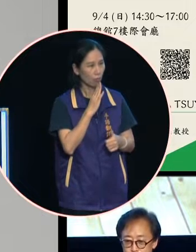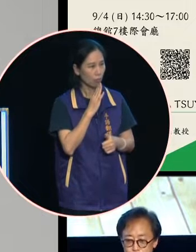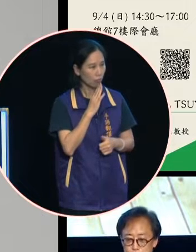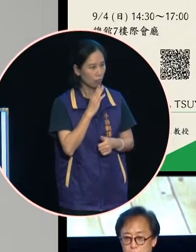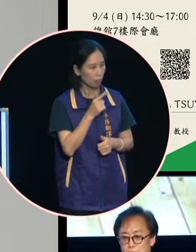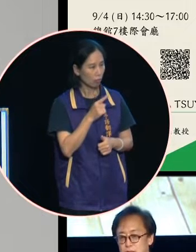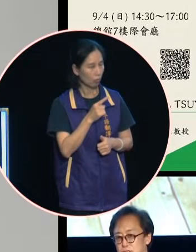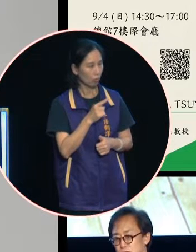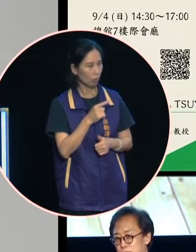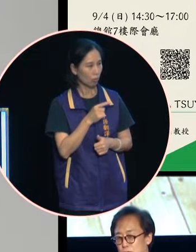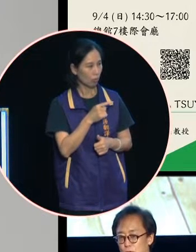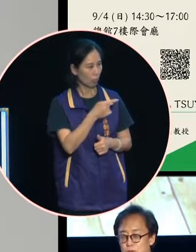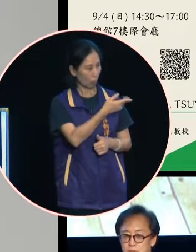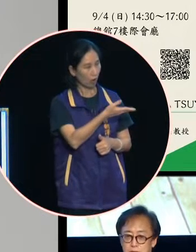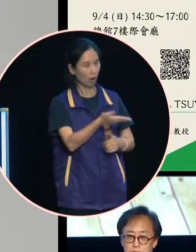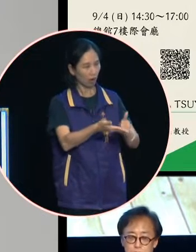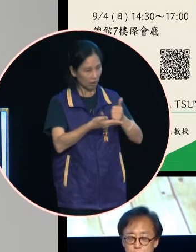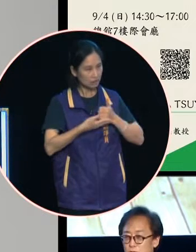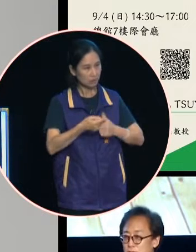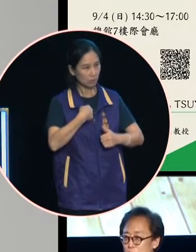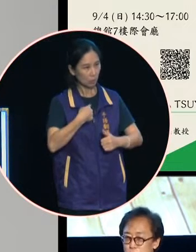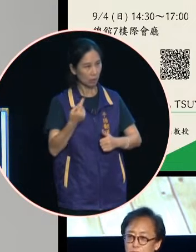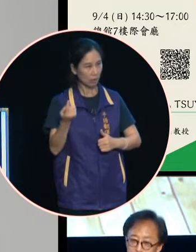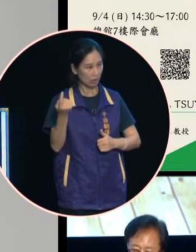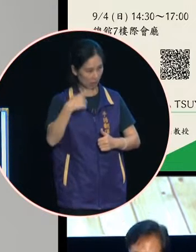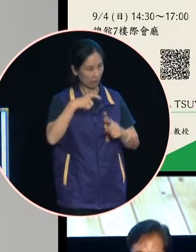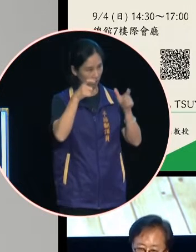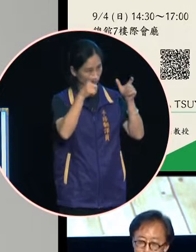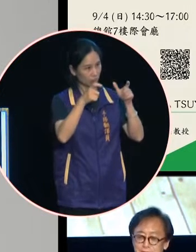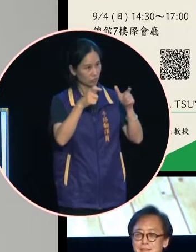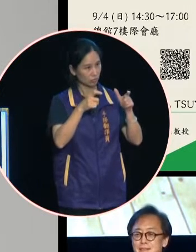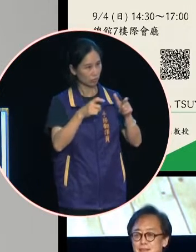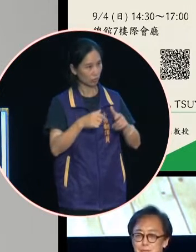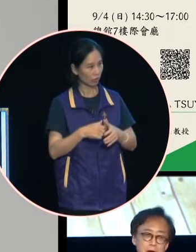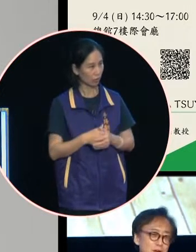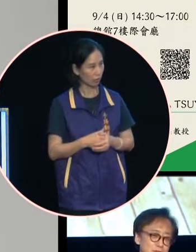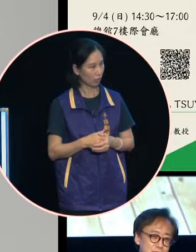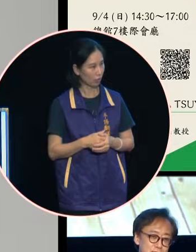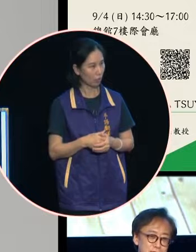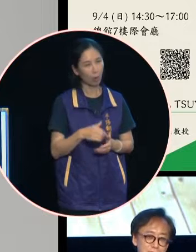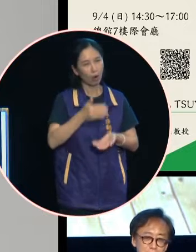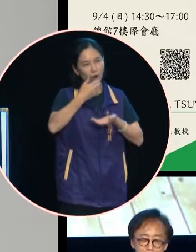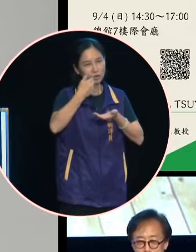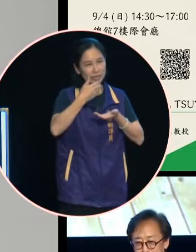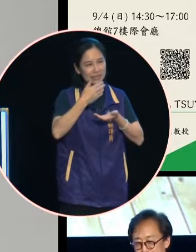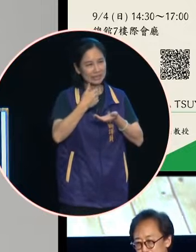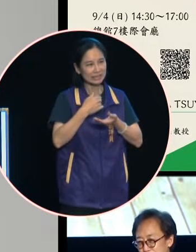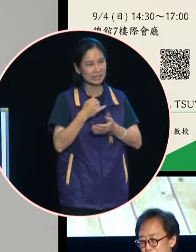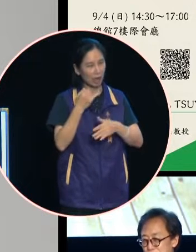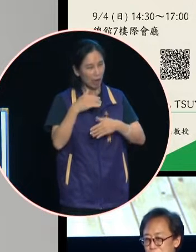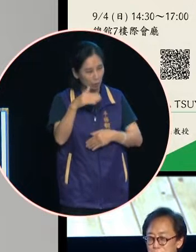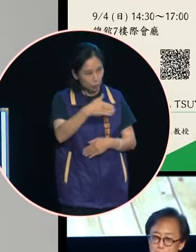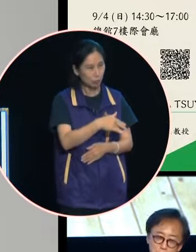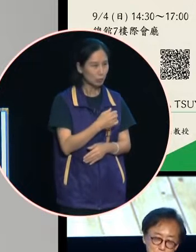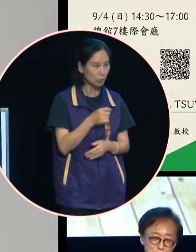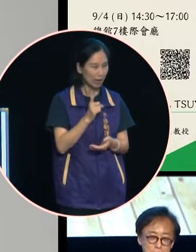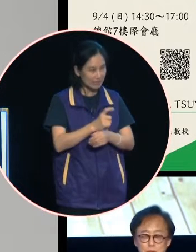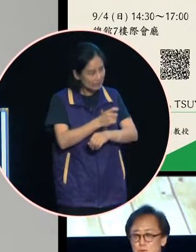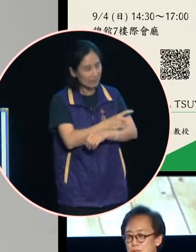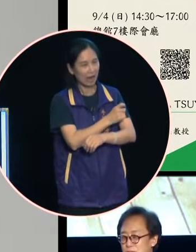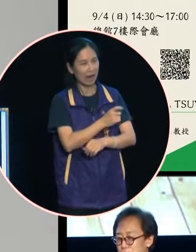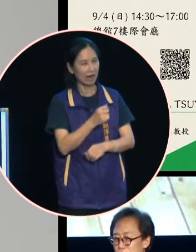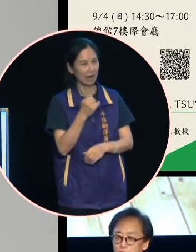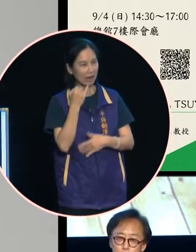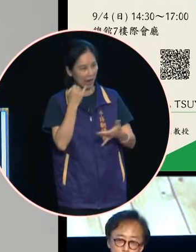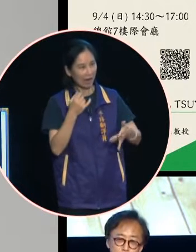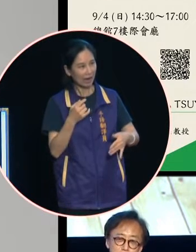先，就是他请我到吃高雄的海鲜，也蛮好吃的。那吃了